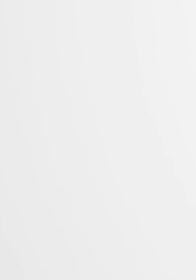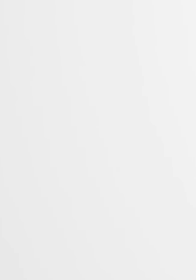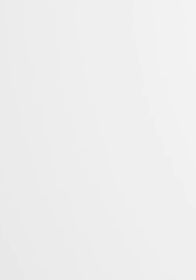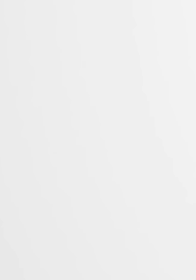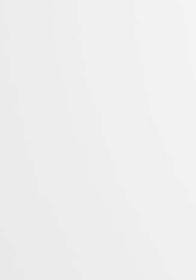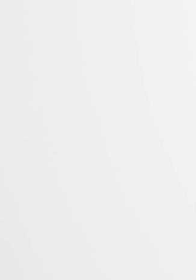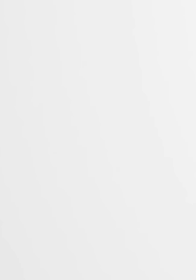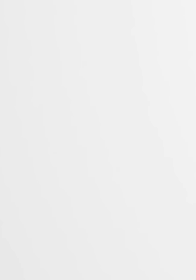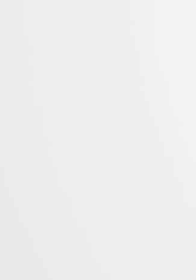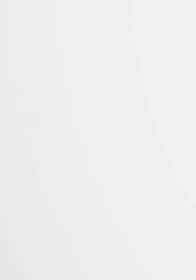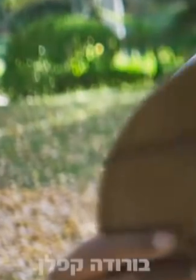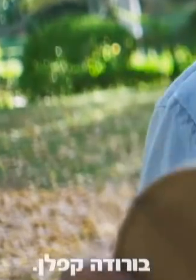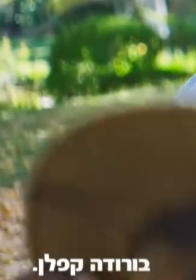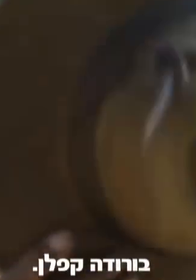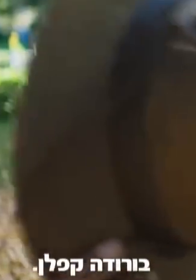התחזית בחסות.